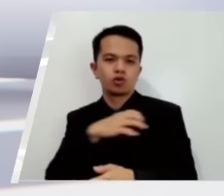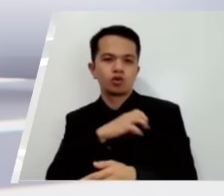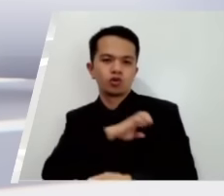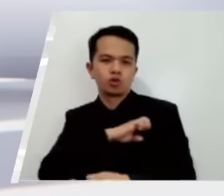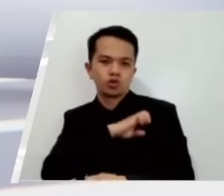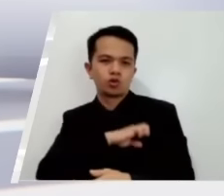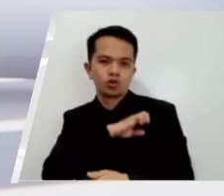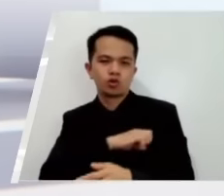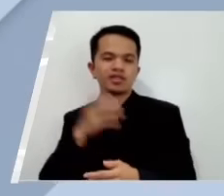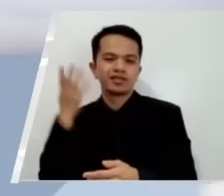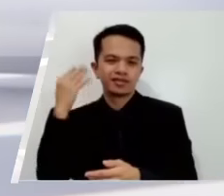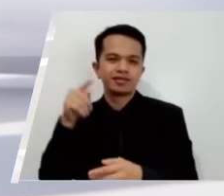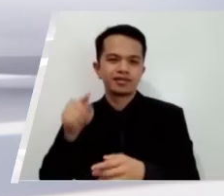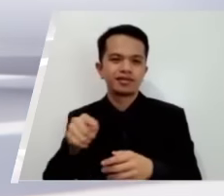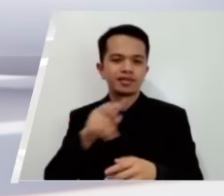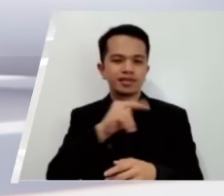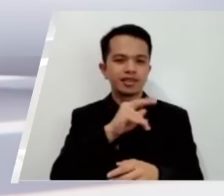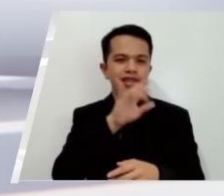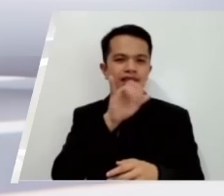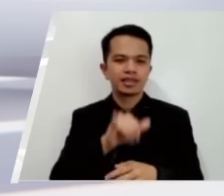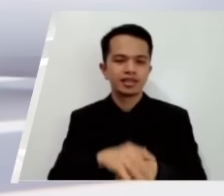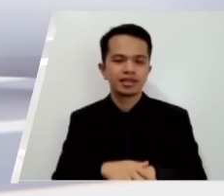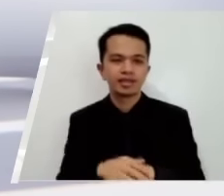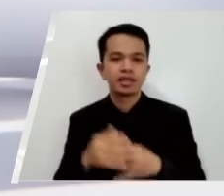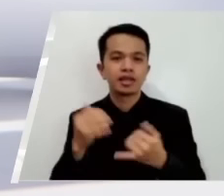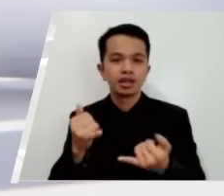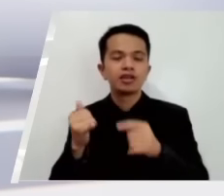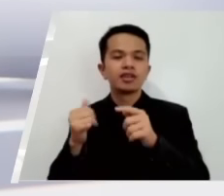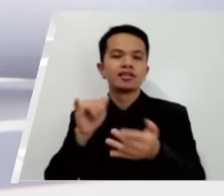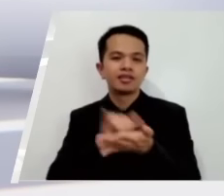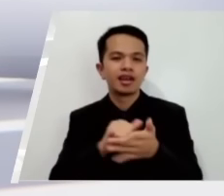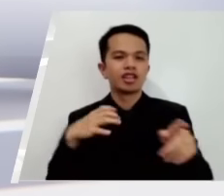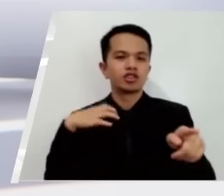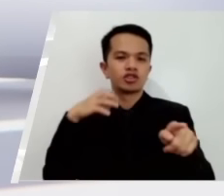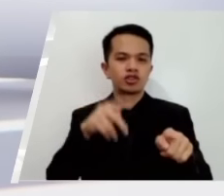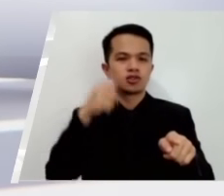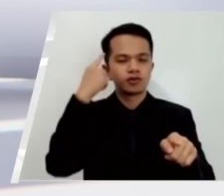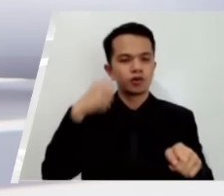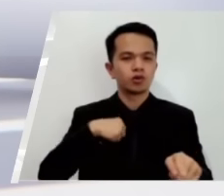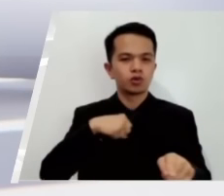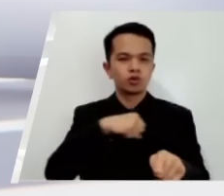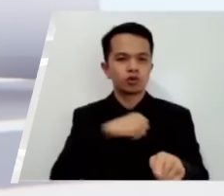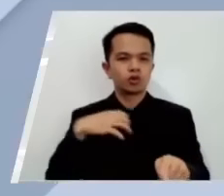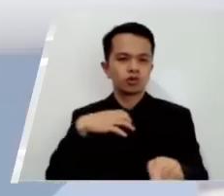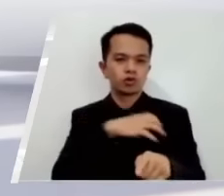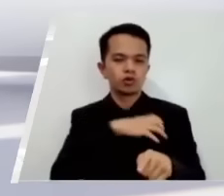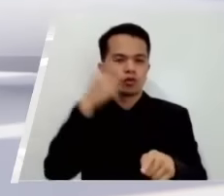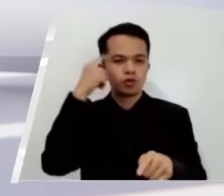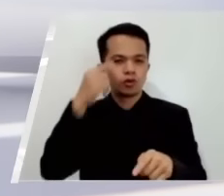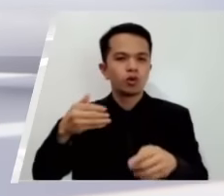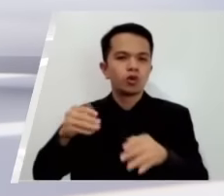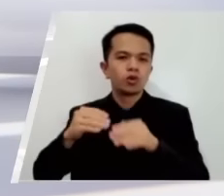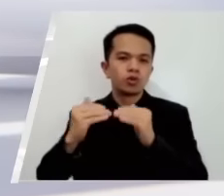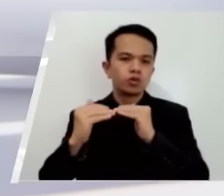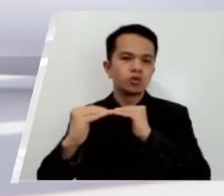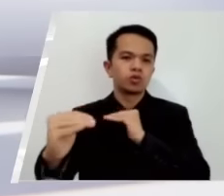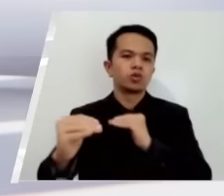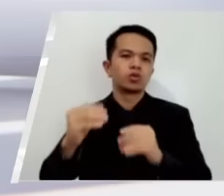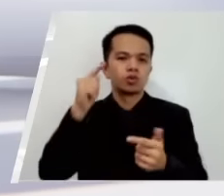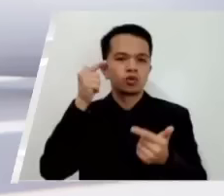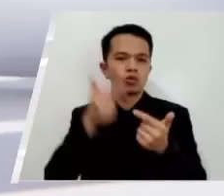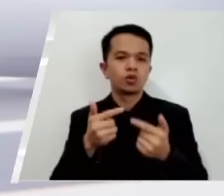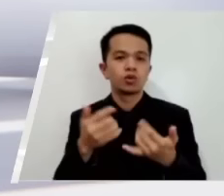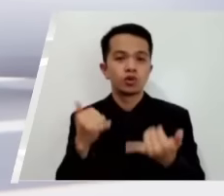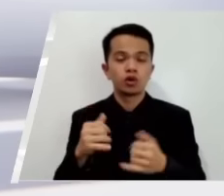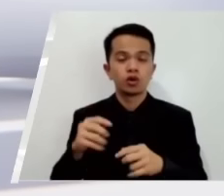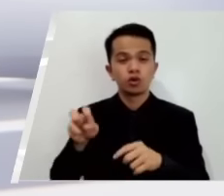ni Senadora Nancy Binay, na magiging chair naman ng Senate Committee on Sustainable Development Goals. Sa Tourism Committee, pinalitan